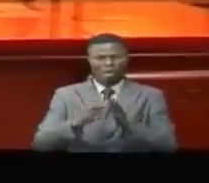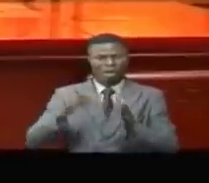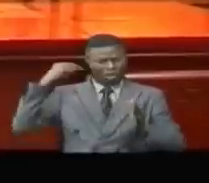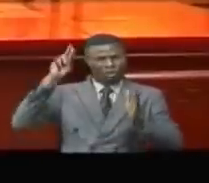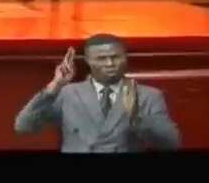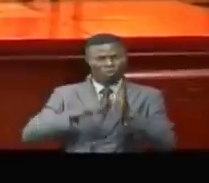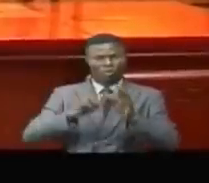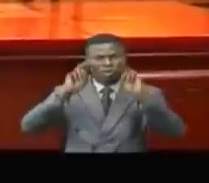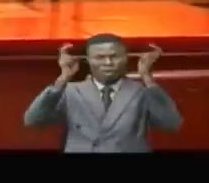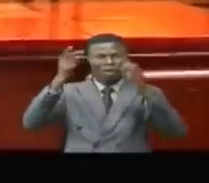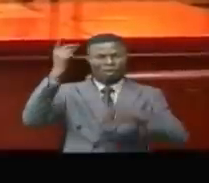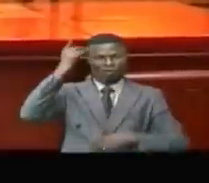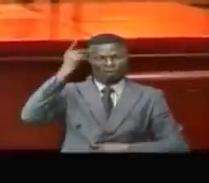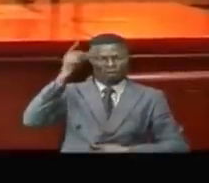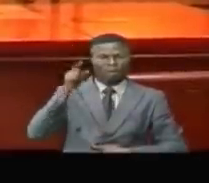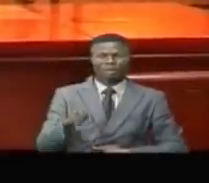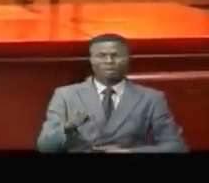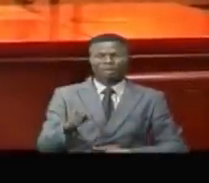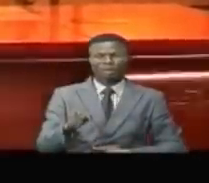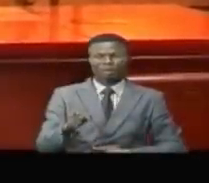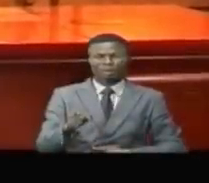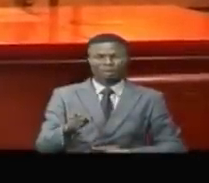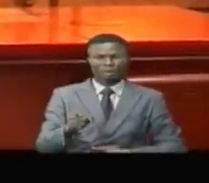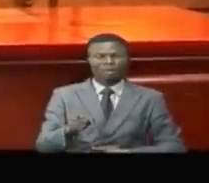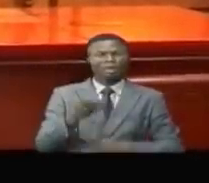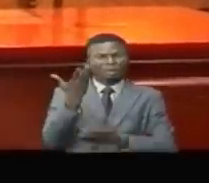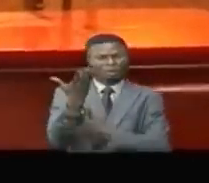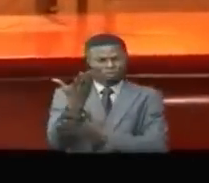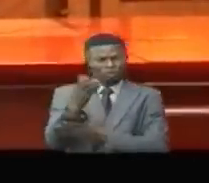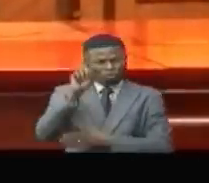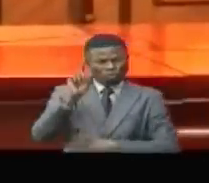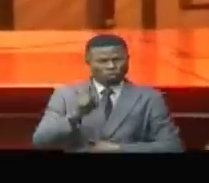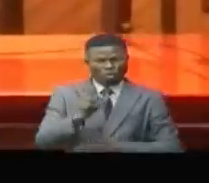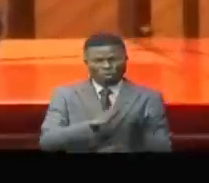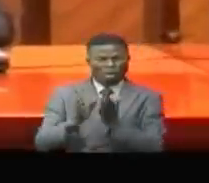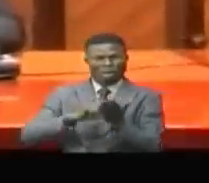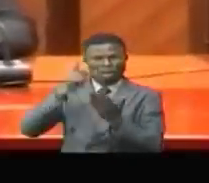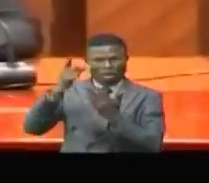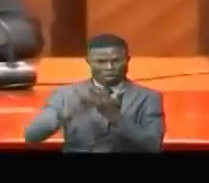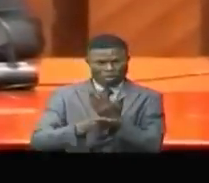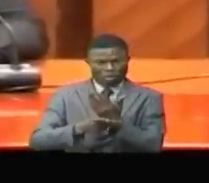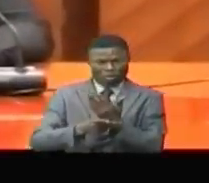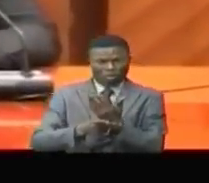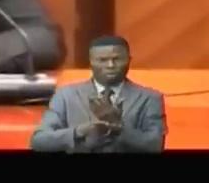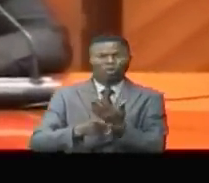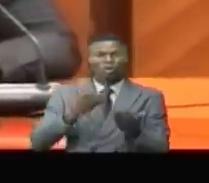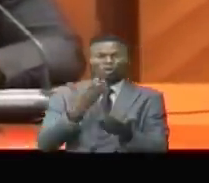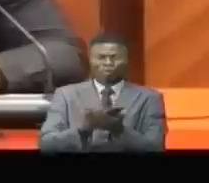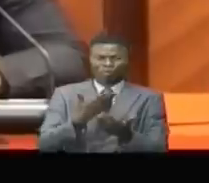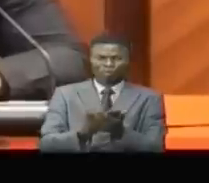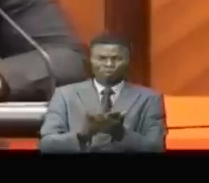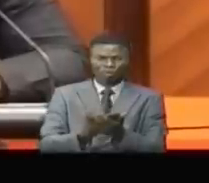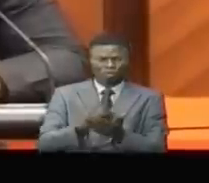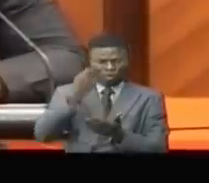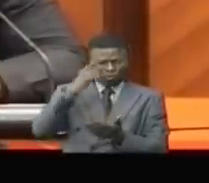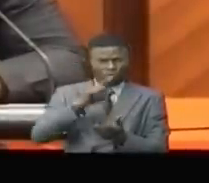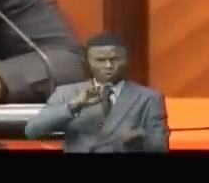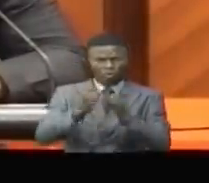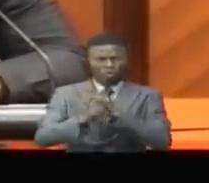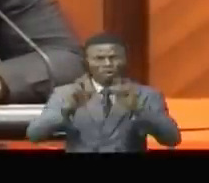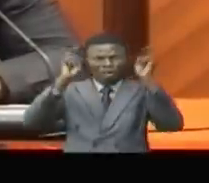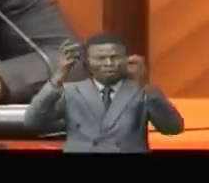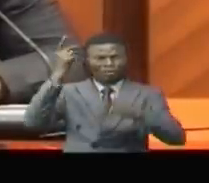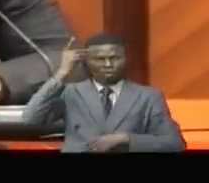gouverneur de la ville-province de Kinshasa, sont appelés à élaborer un plan d'aménagement a posteriori pour rendre cette